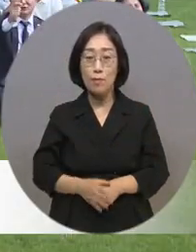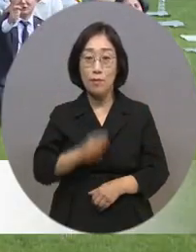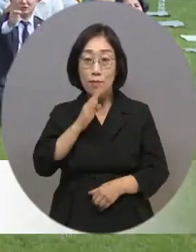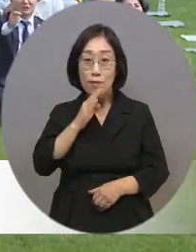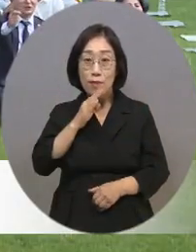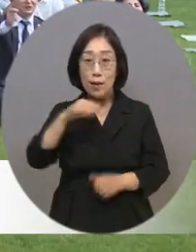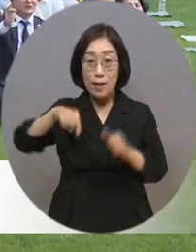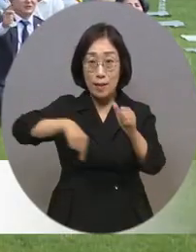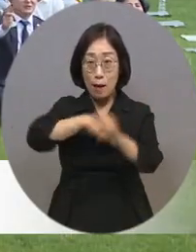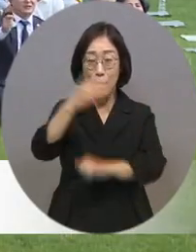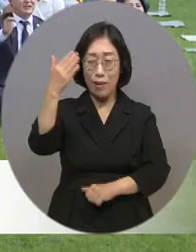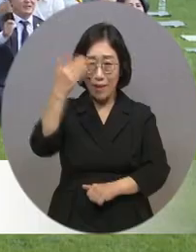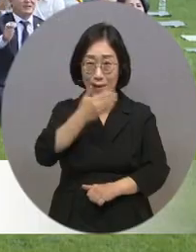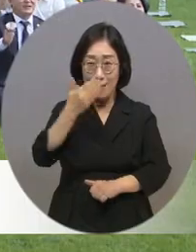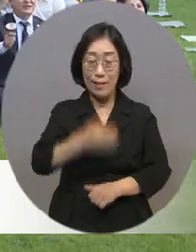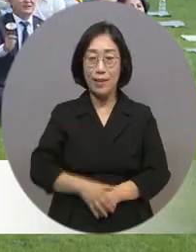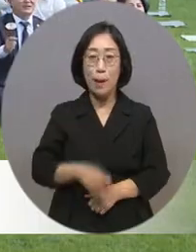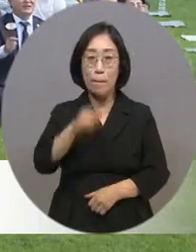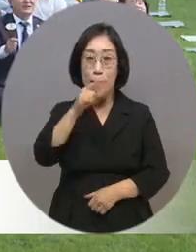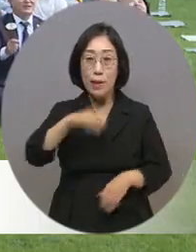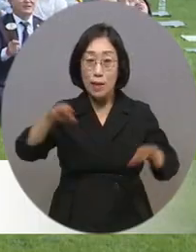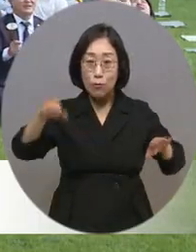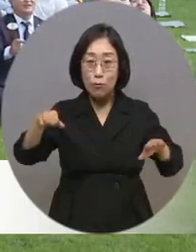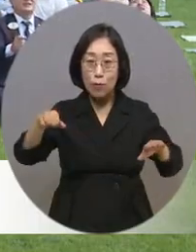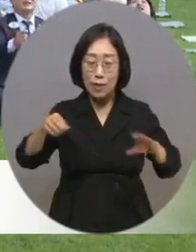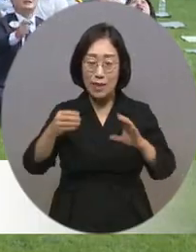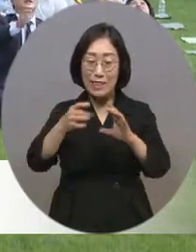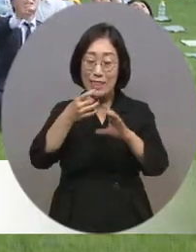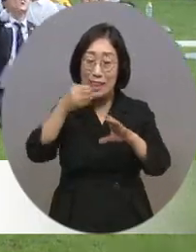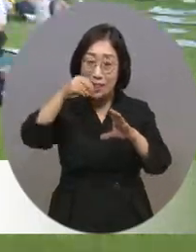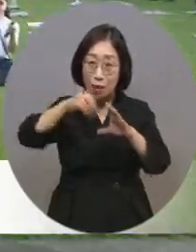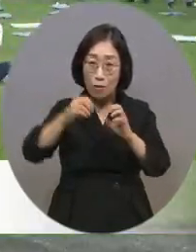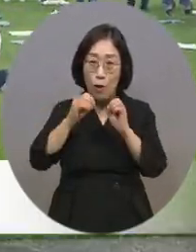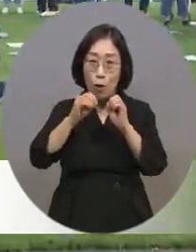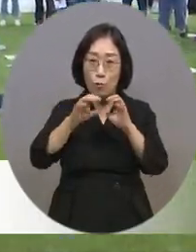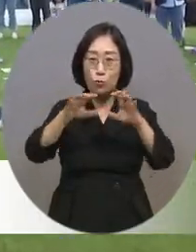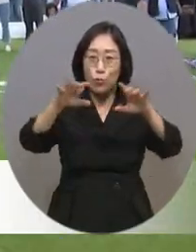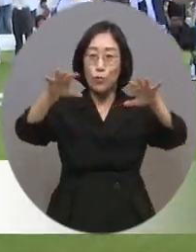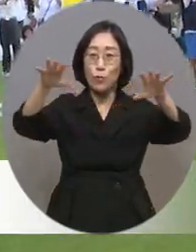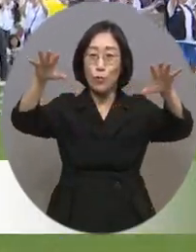풍선 250개에 씨앗을 넣어 날려보냈습니다.